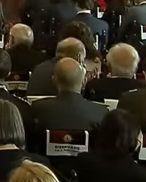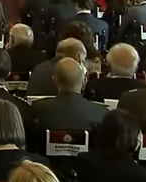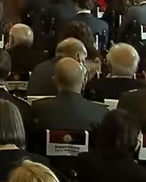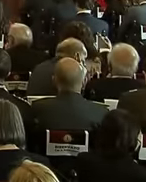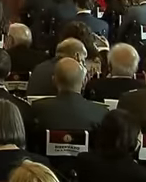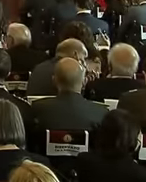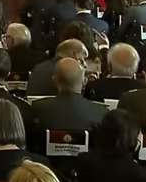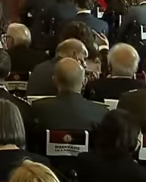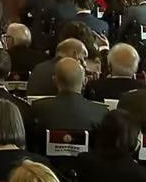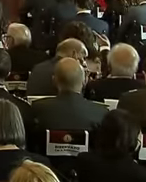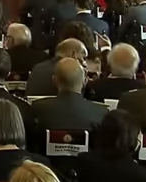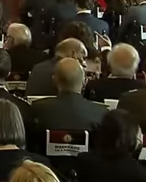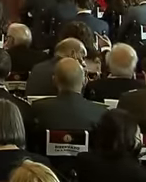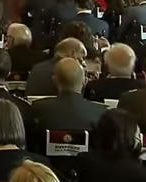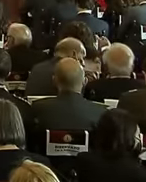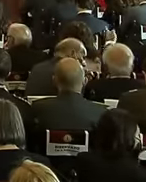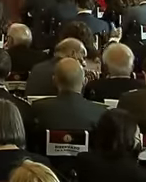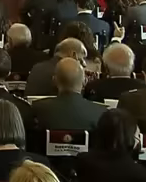combinazione